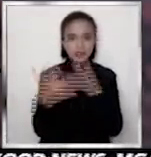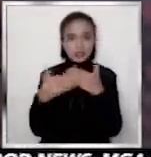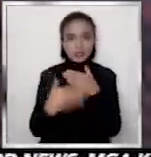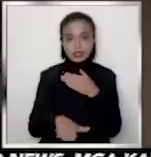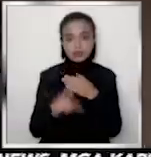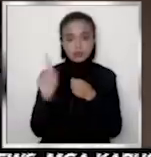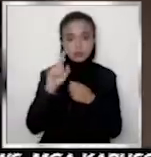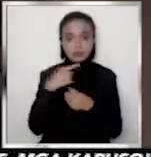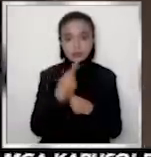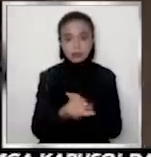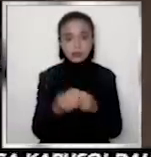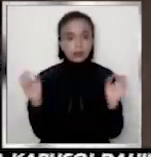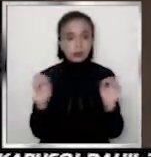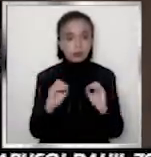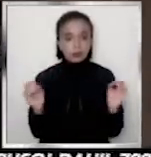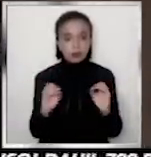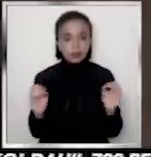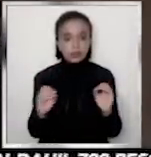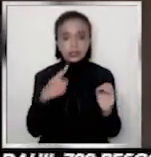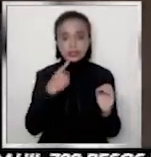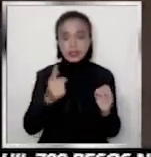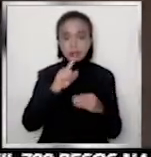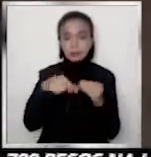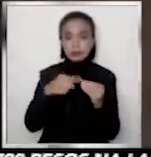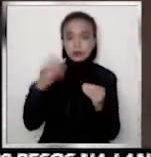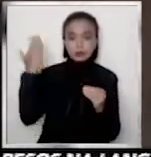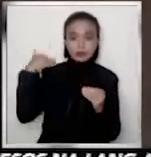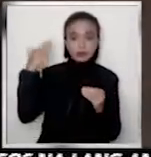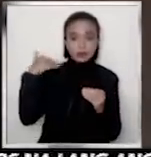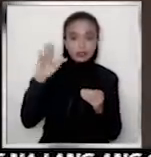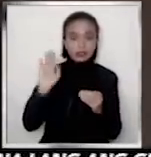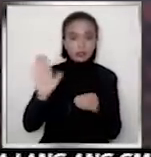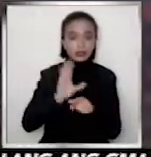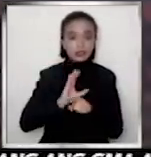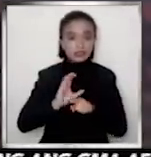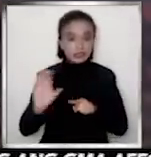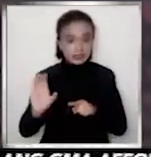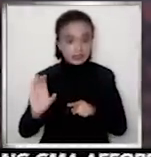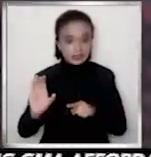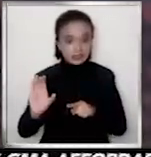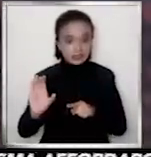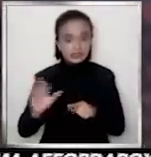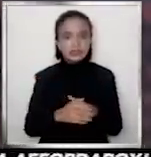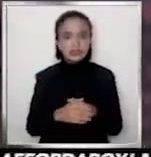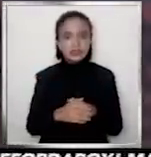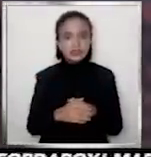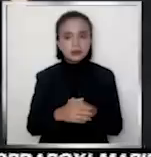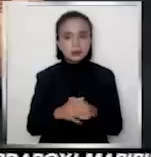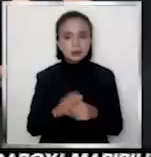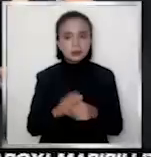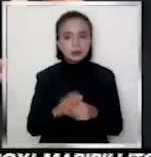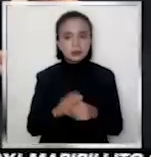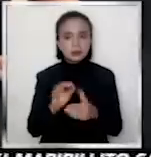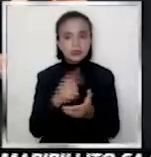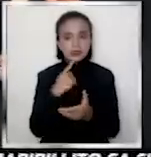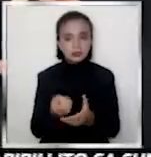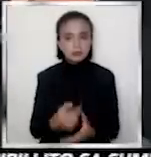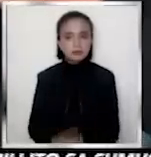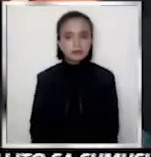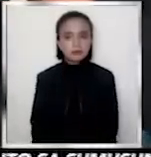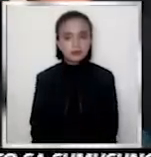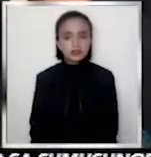wala siyang naging say noon sa naging takbo ng kanyang career ang sinagot ng aktres na si Liza Soberano